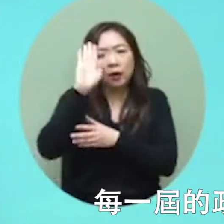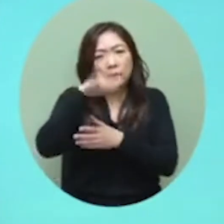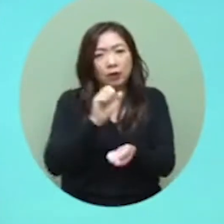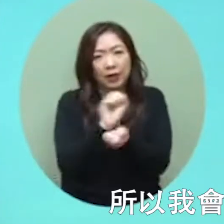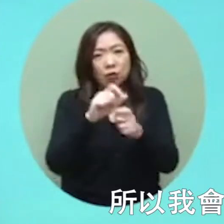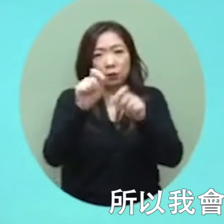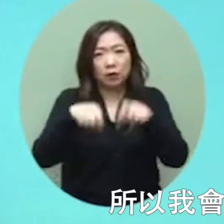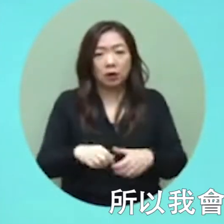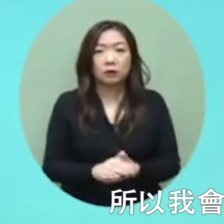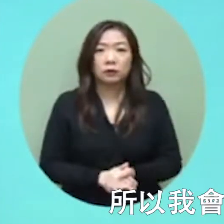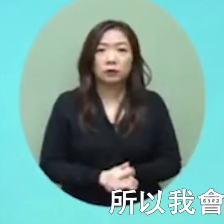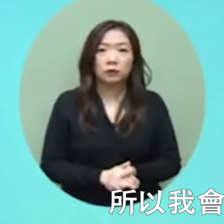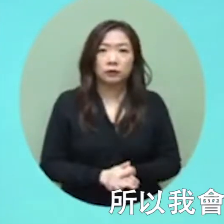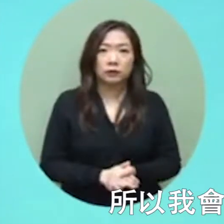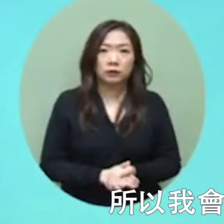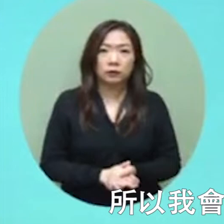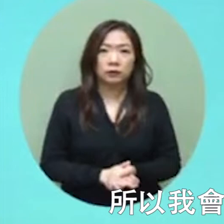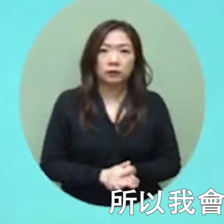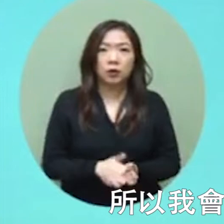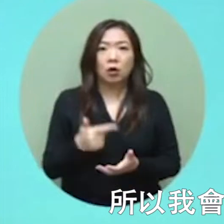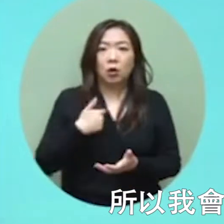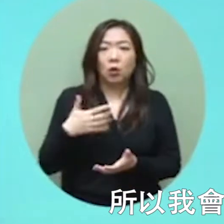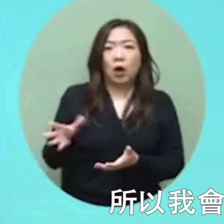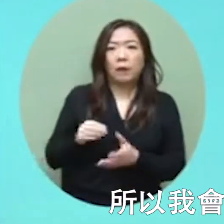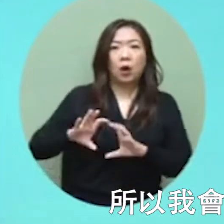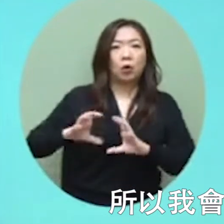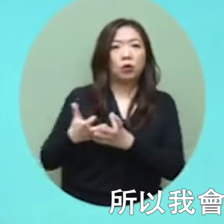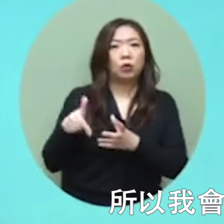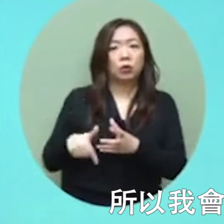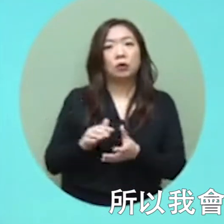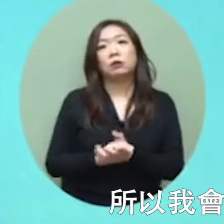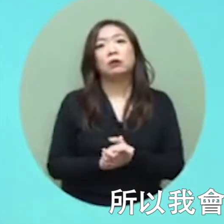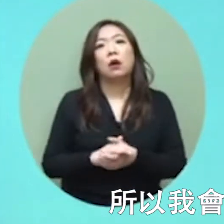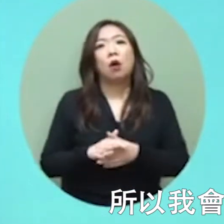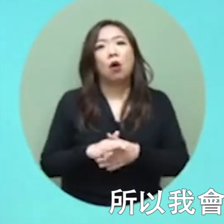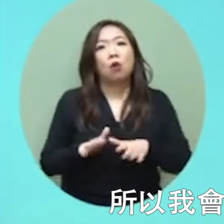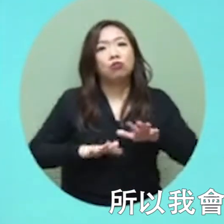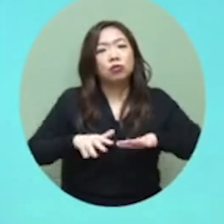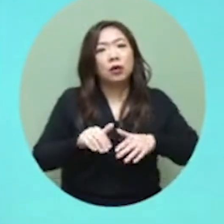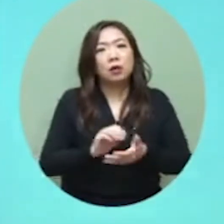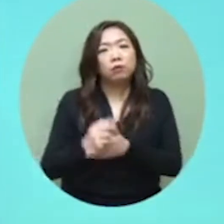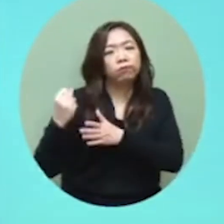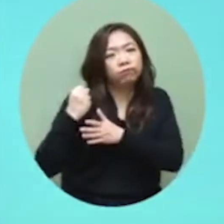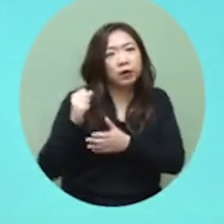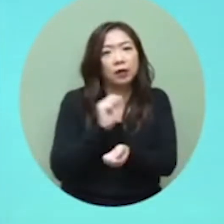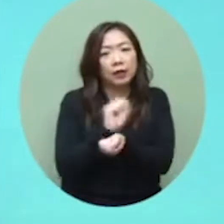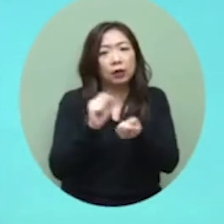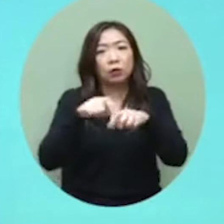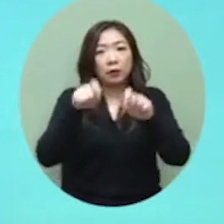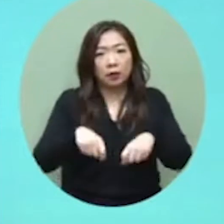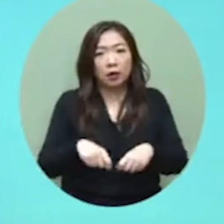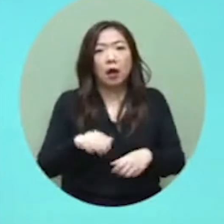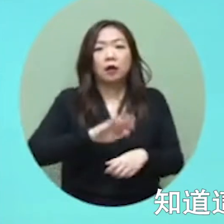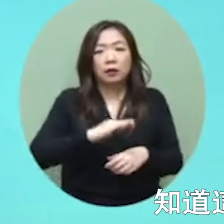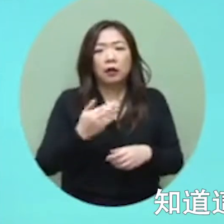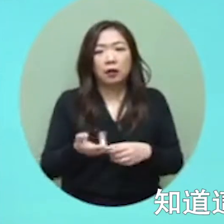題，所以我會和我的團隊會是全力以赴去解決這問題，但亦都會很務